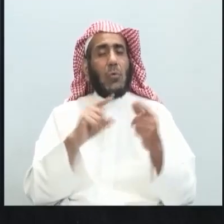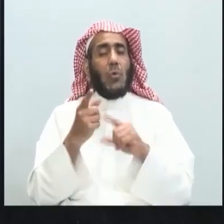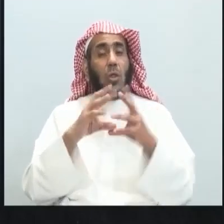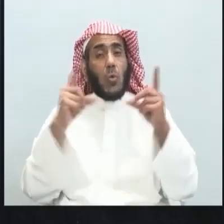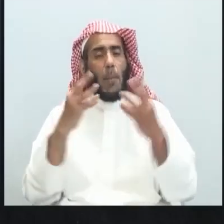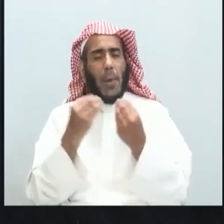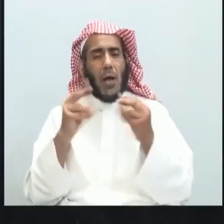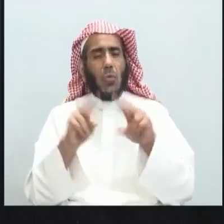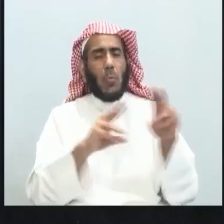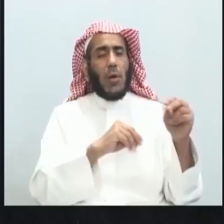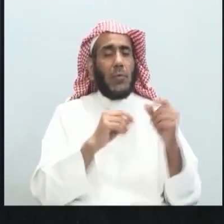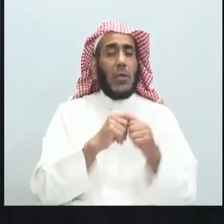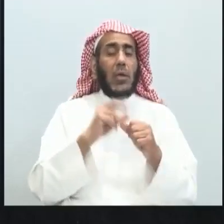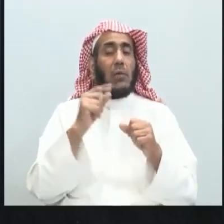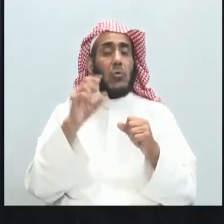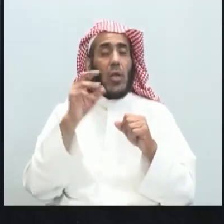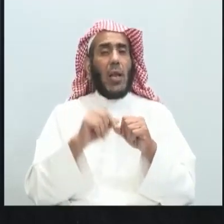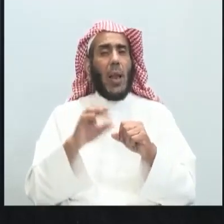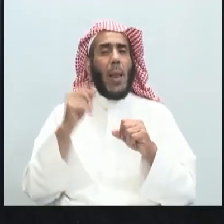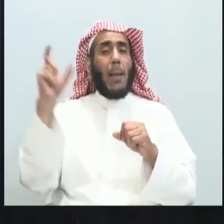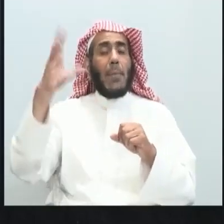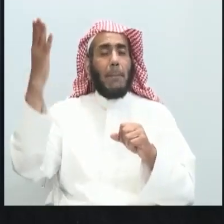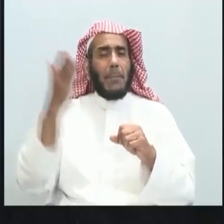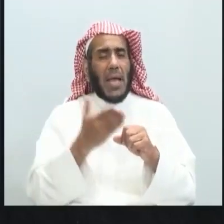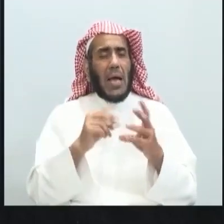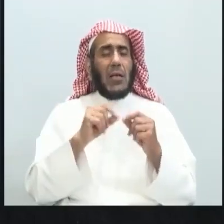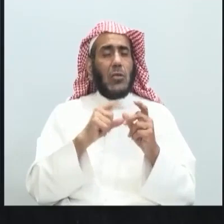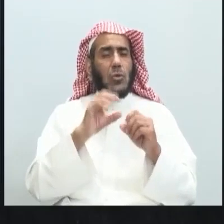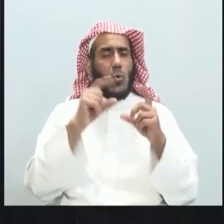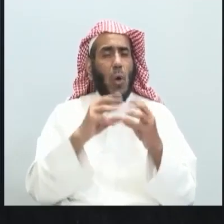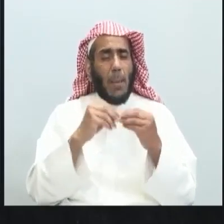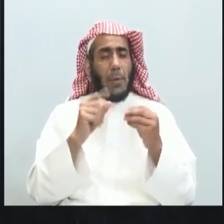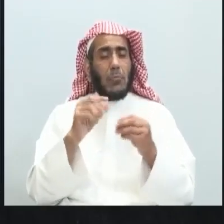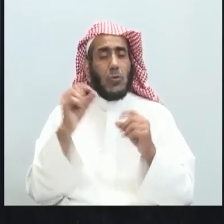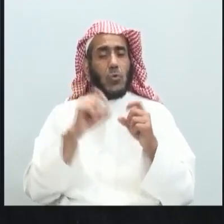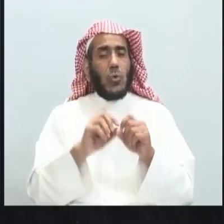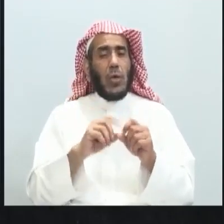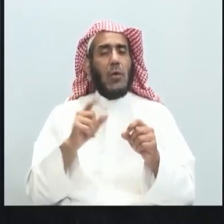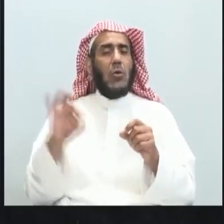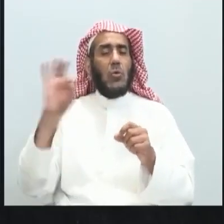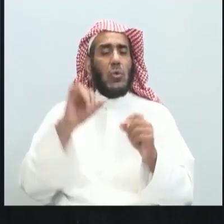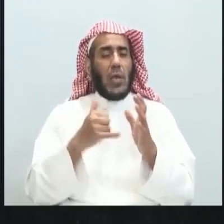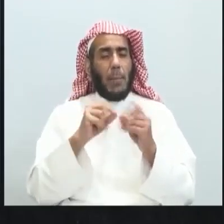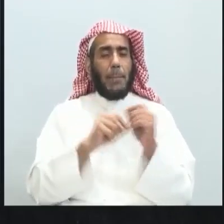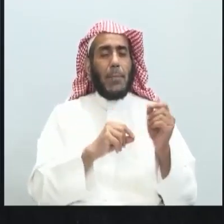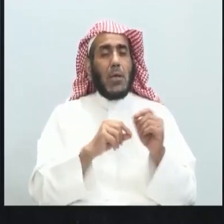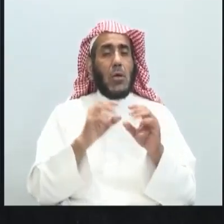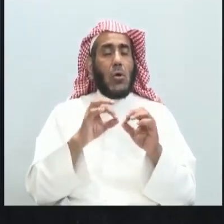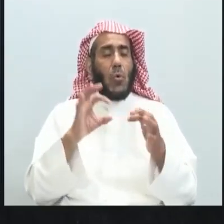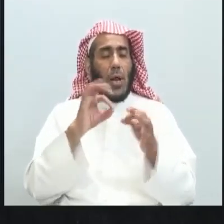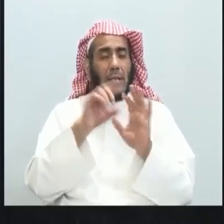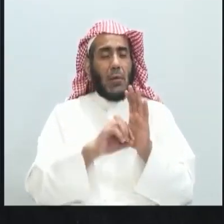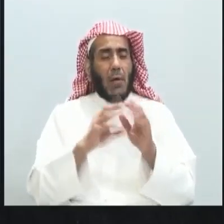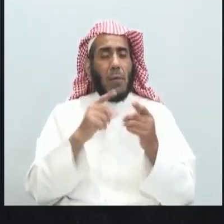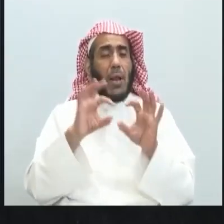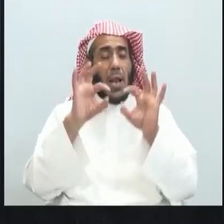ايه في سوره الانبياء نريد ايه تدل على معناها من السوره التي معنا والايات التي معنا